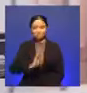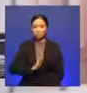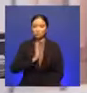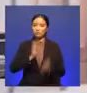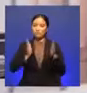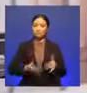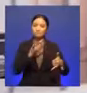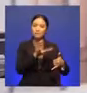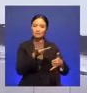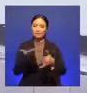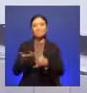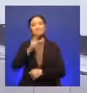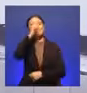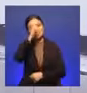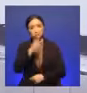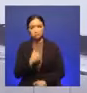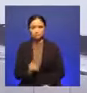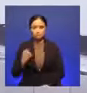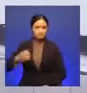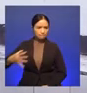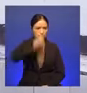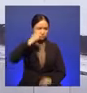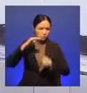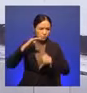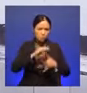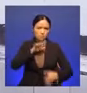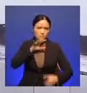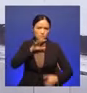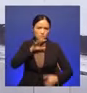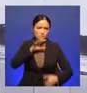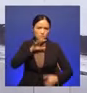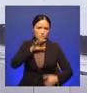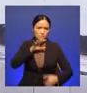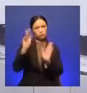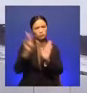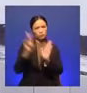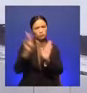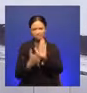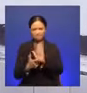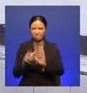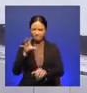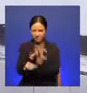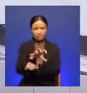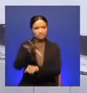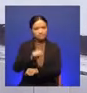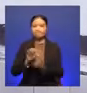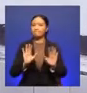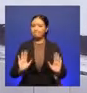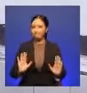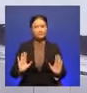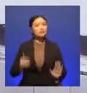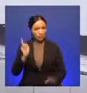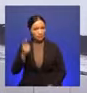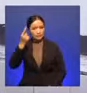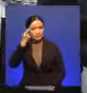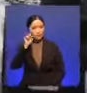ของความเป็นมนุษย์ไม่ใช้อำนาจเผด็จการข่มขู่หรือออกกฎเกณฑ์กติกามาบังคับใช้โดยไม่คำนึง